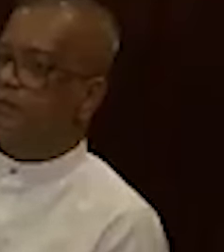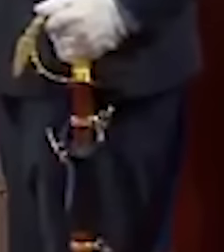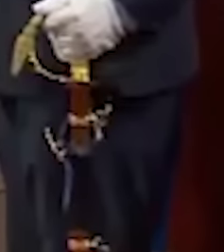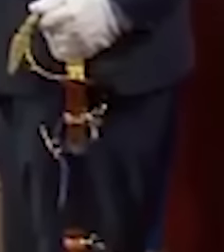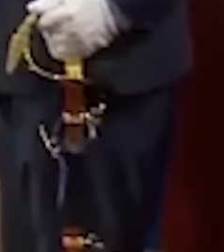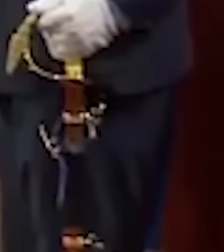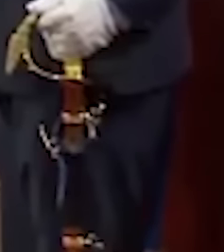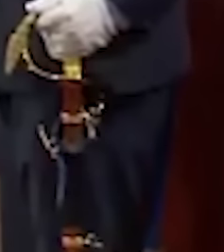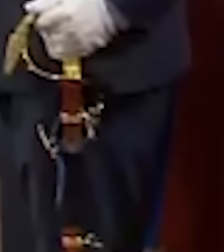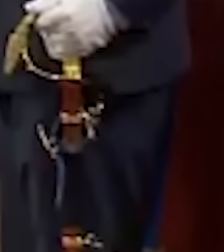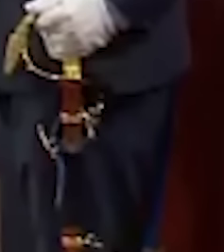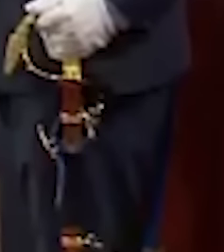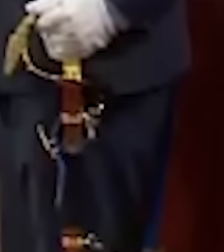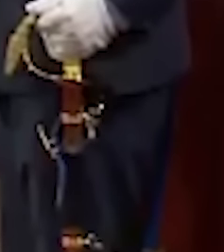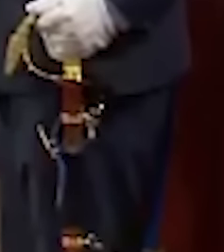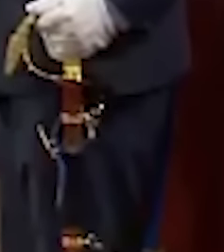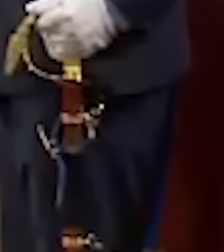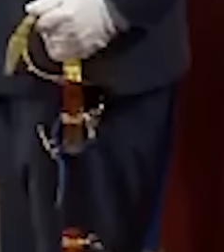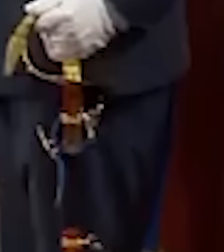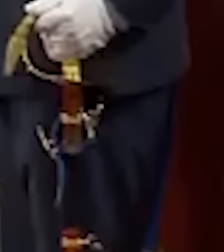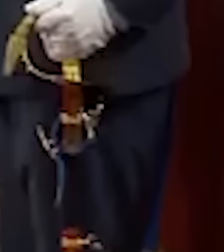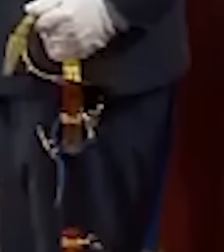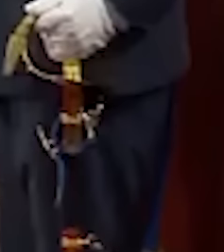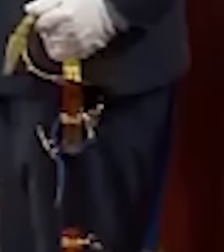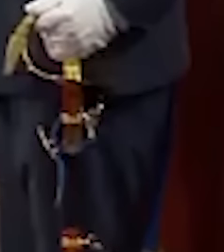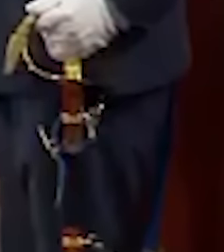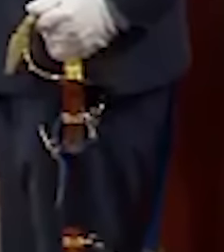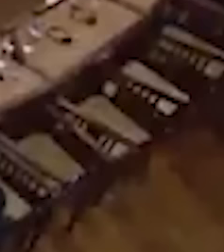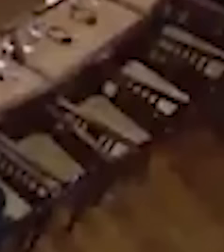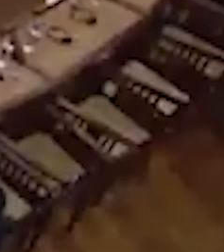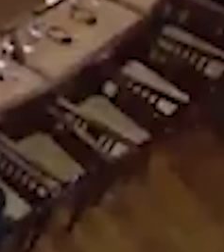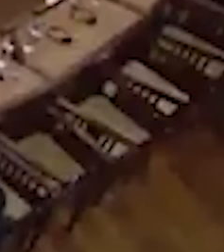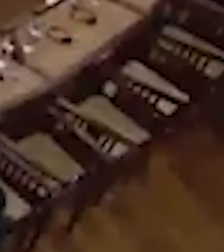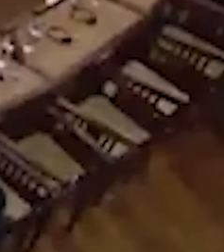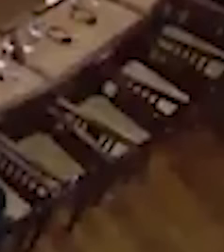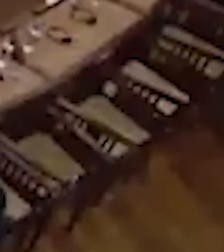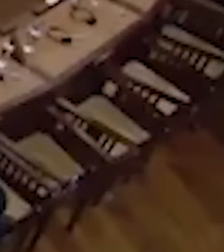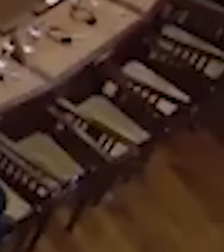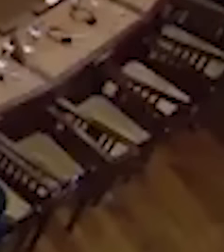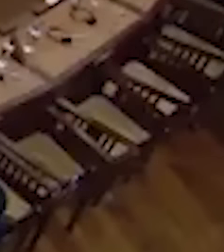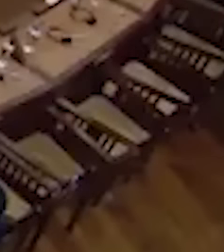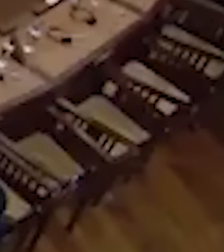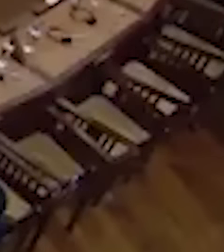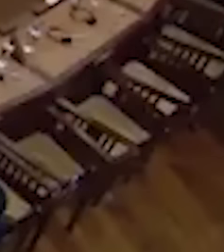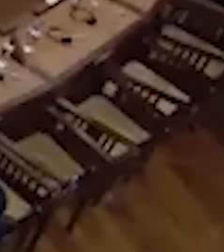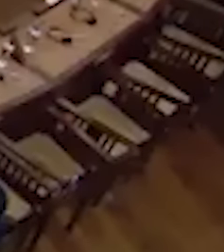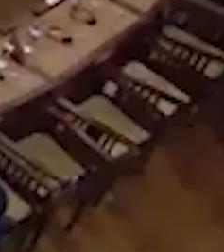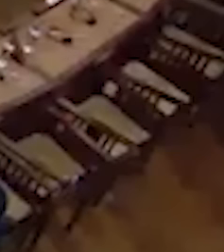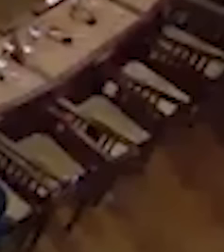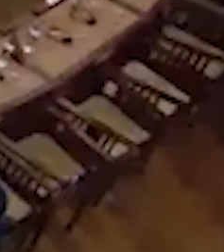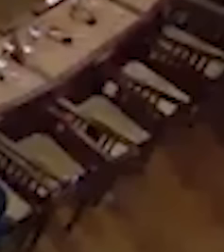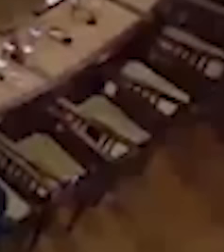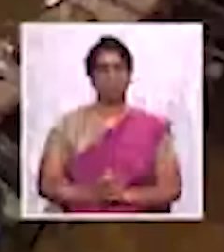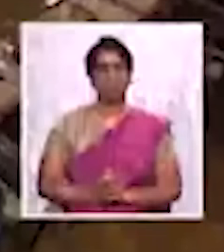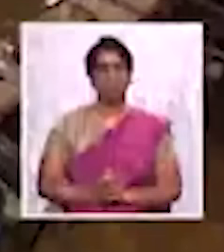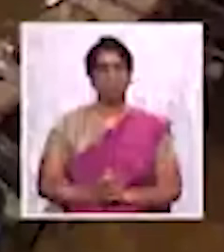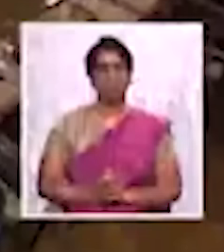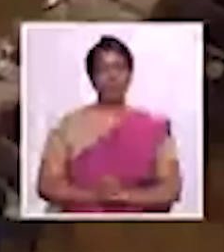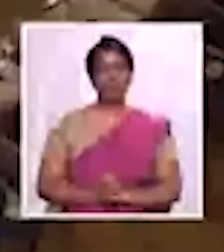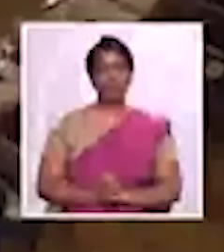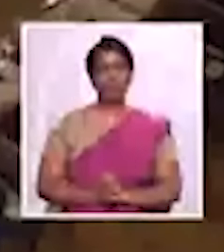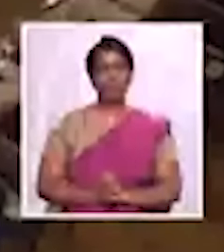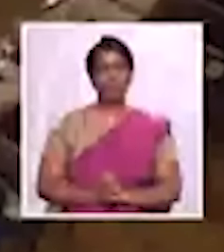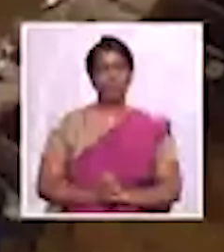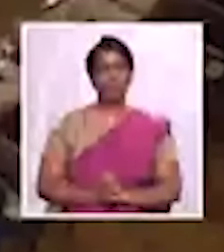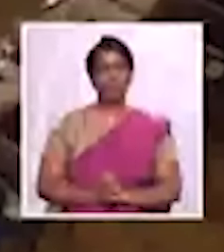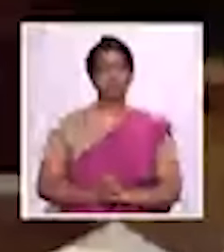கூட இருக்கின்றது இதில் மாலை 3:00 மணி அளவில் புதிய ஆட்சி கொள்கை பற்றி ஜனாதிபதி அக்ரசன உரை நிறுத்த உள்ளார்